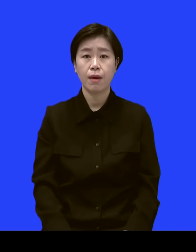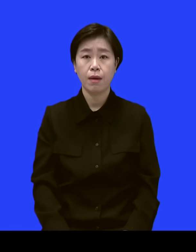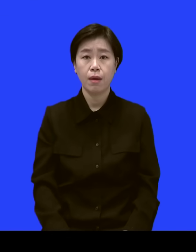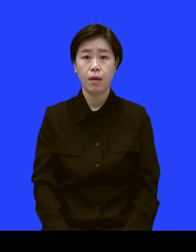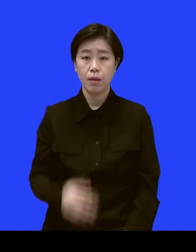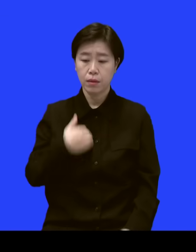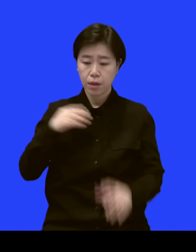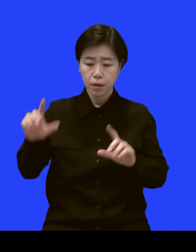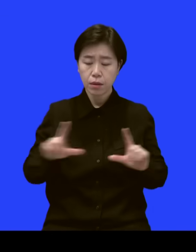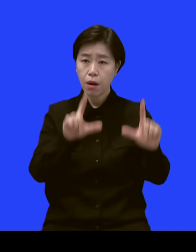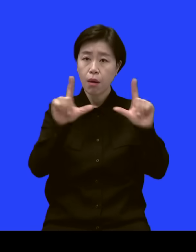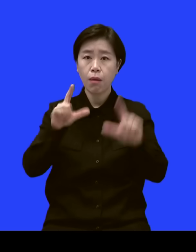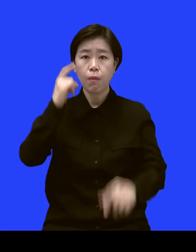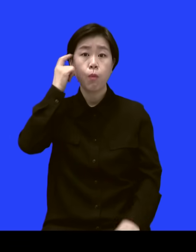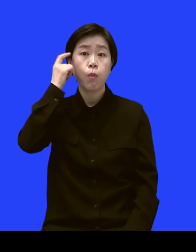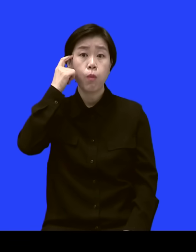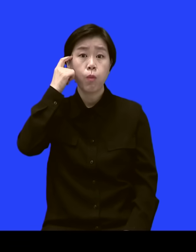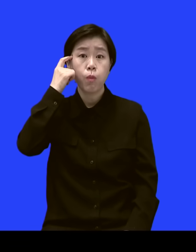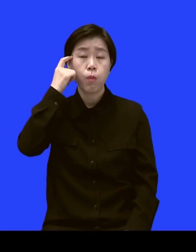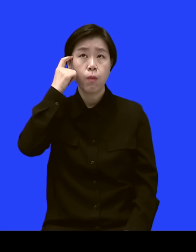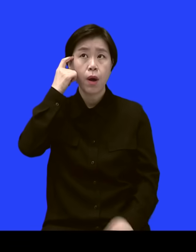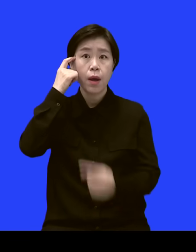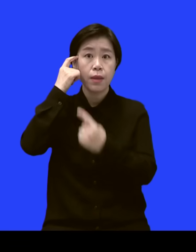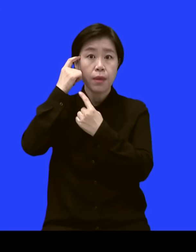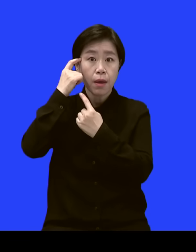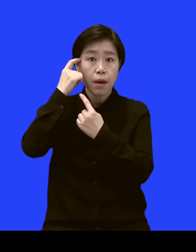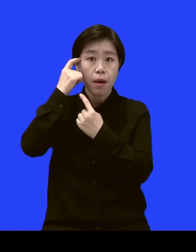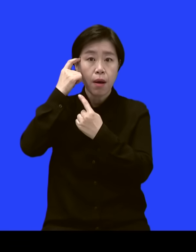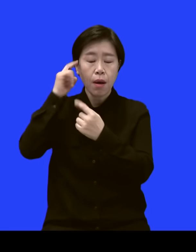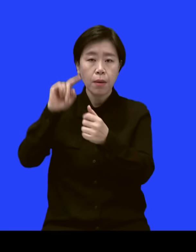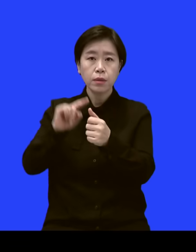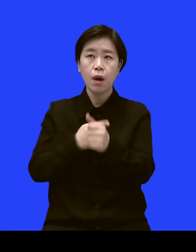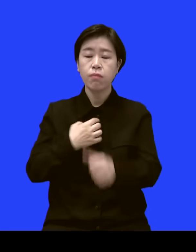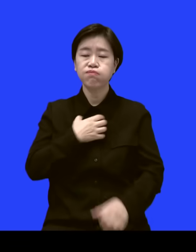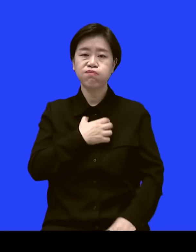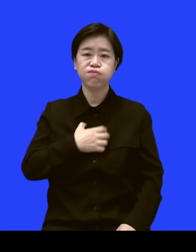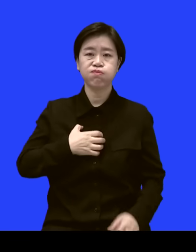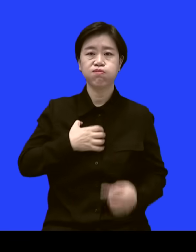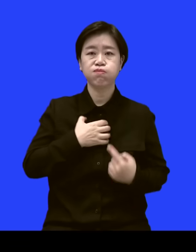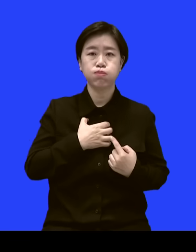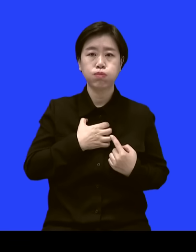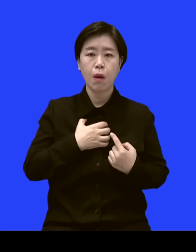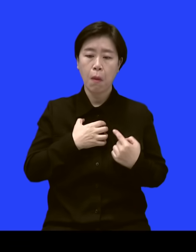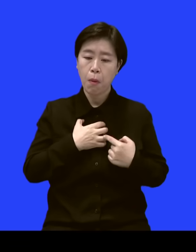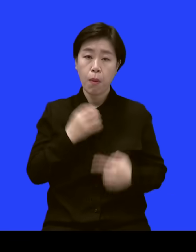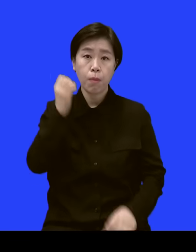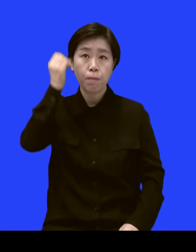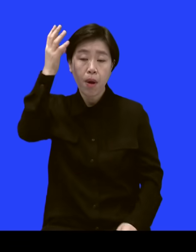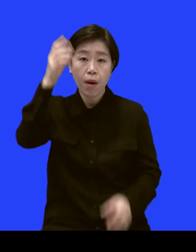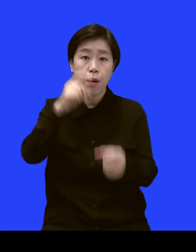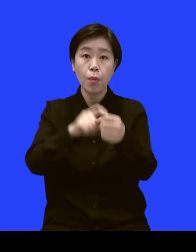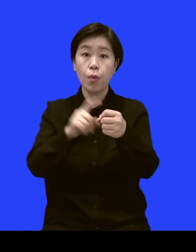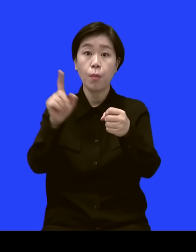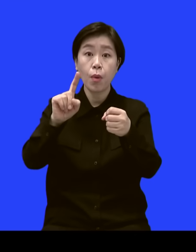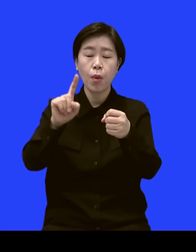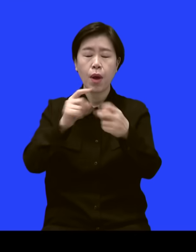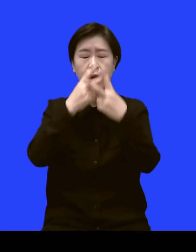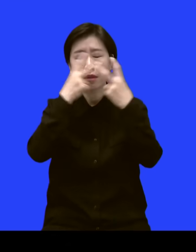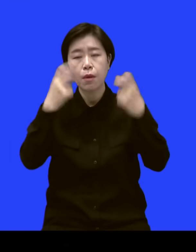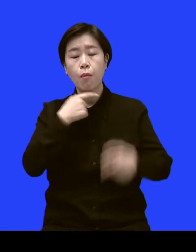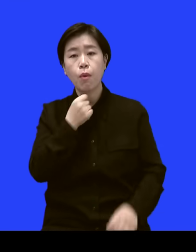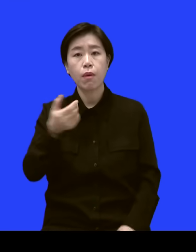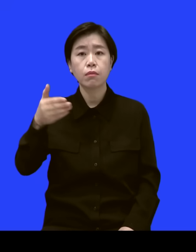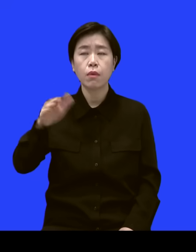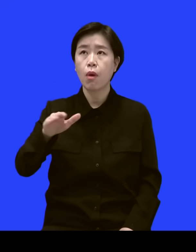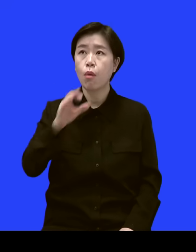내가 왜 이렇게 됐지? 예. 이런 생각을 하기 시작하면 또 너무 괴롭고 괴로운 걸 잊고 싶어서 좀 잠이라도 자고